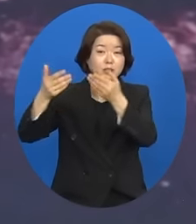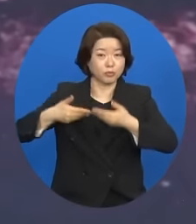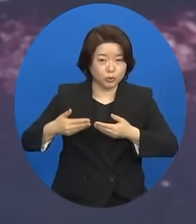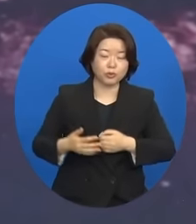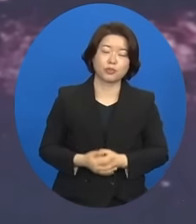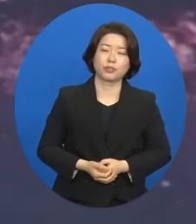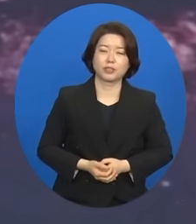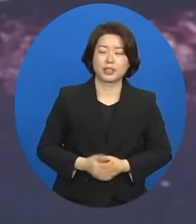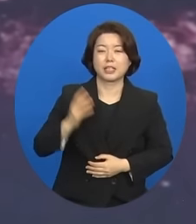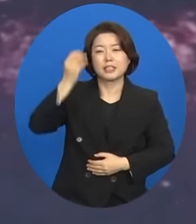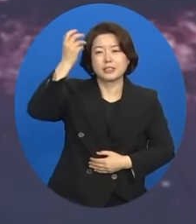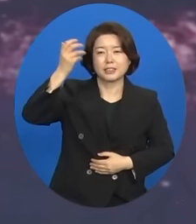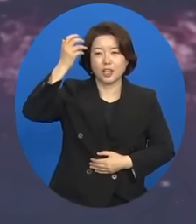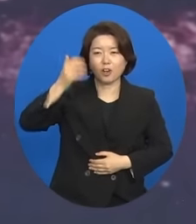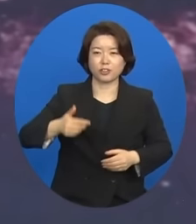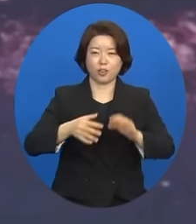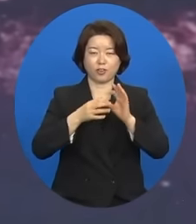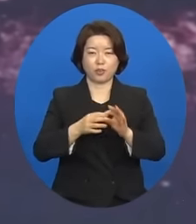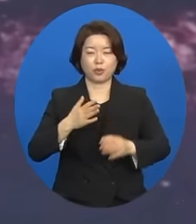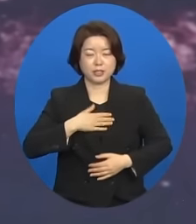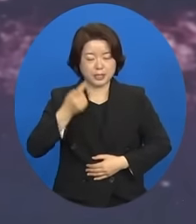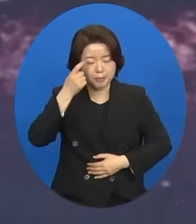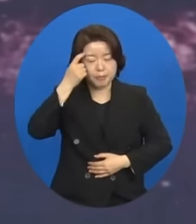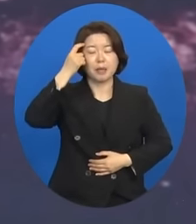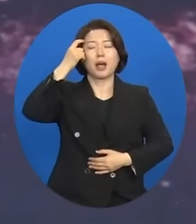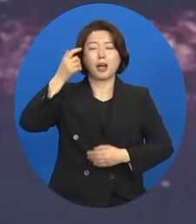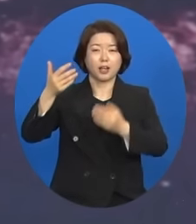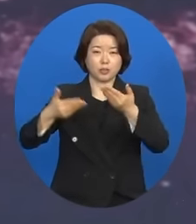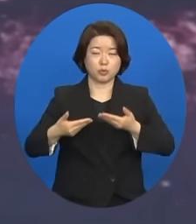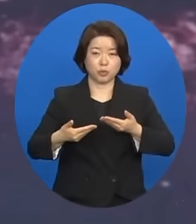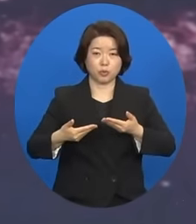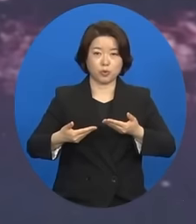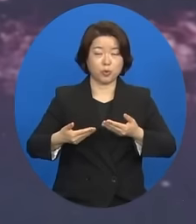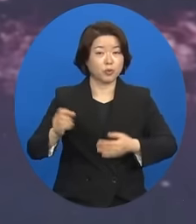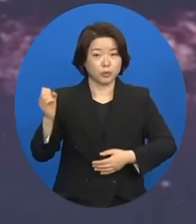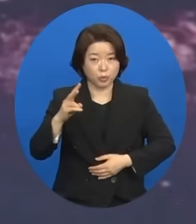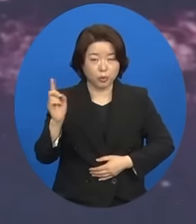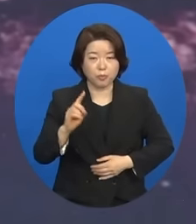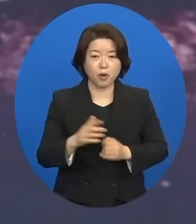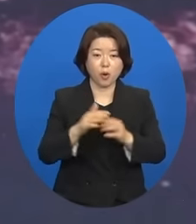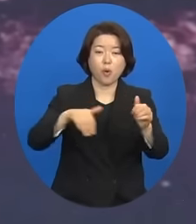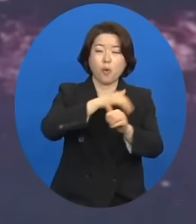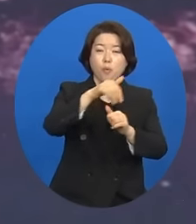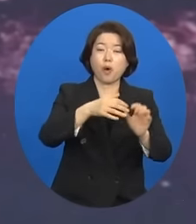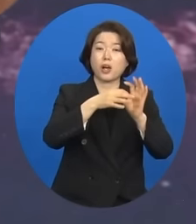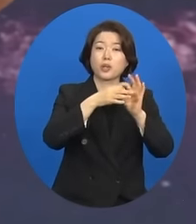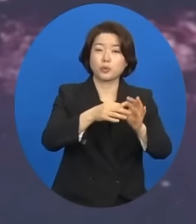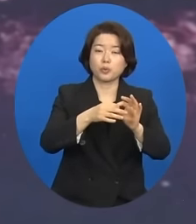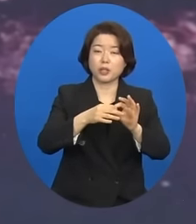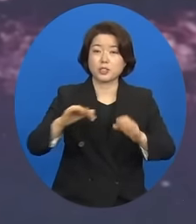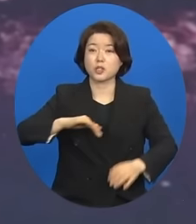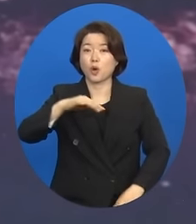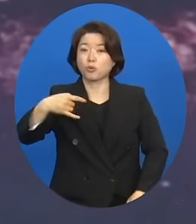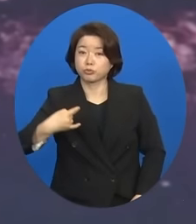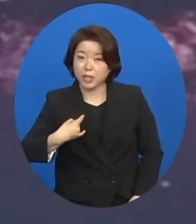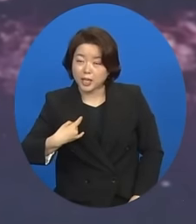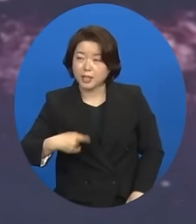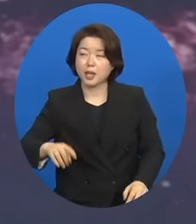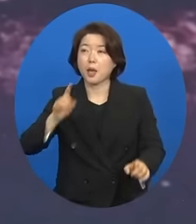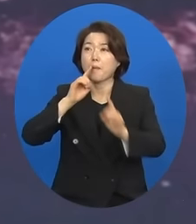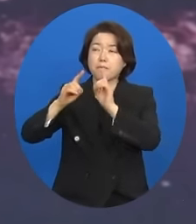성령을 통해서 우리에게 생각나게 하십니다 또한 세 번째로 뭐가 있어요 환경을 통해서 우리에게